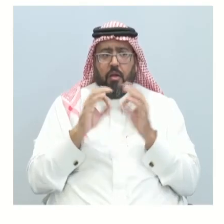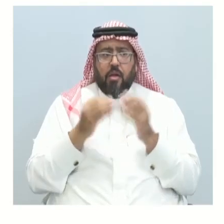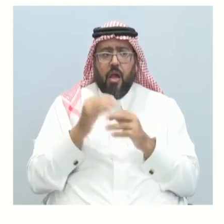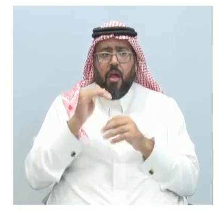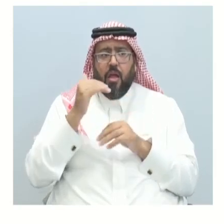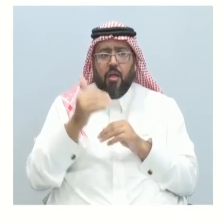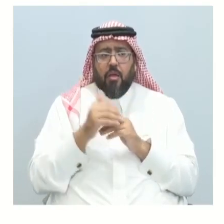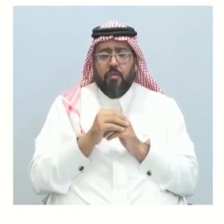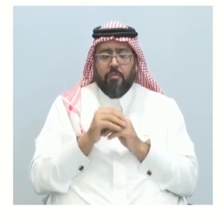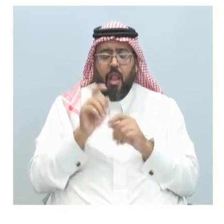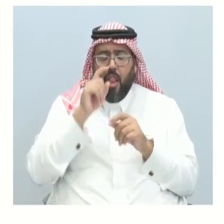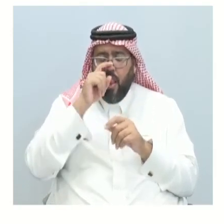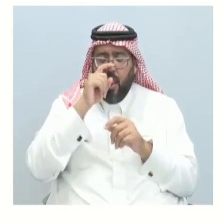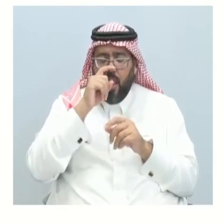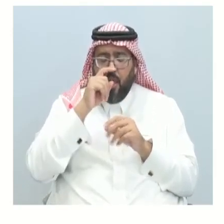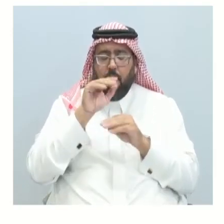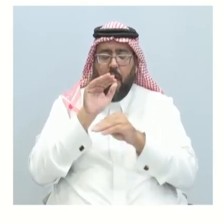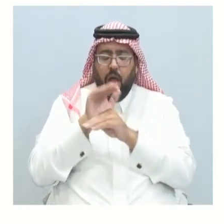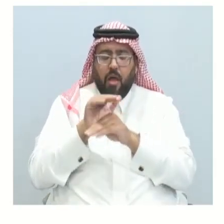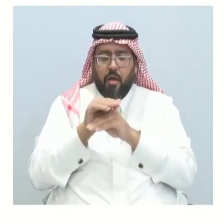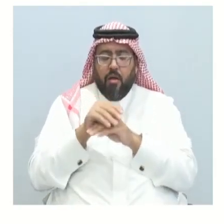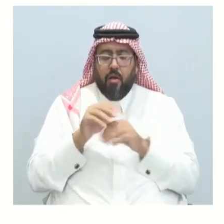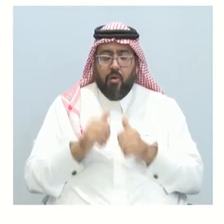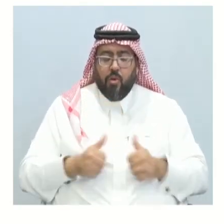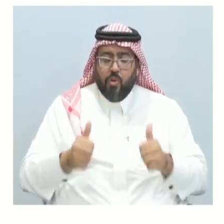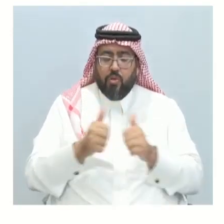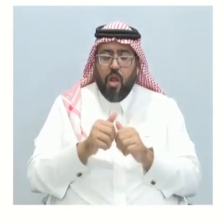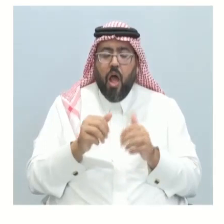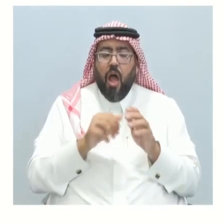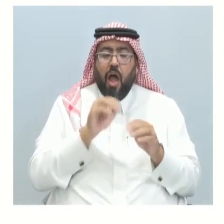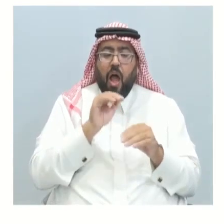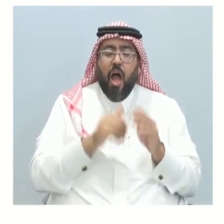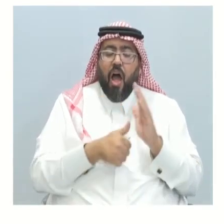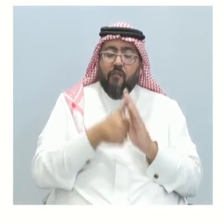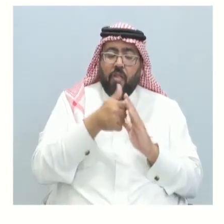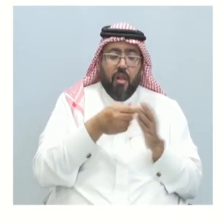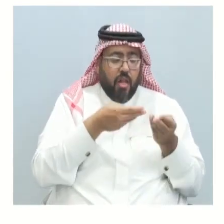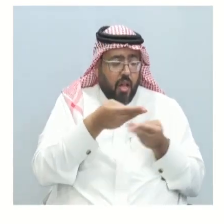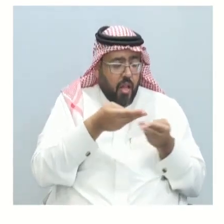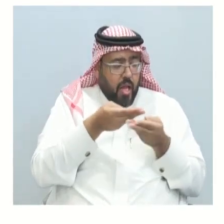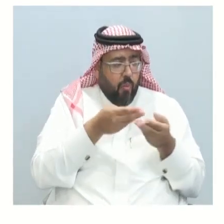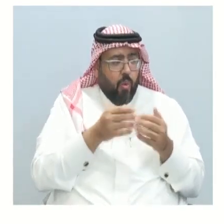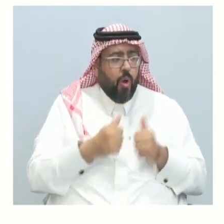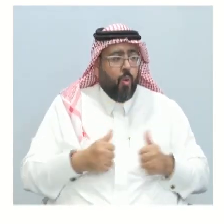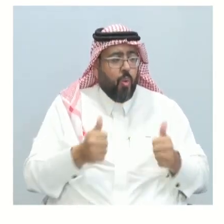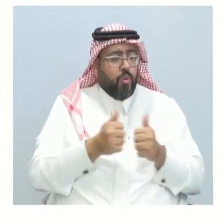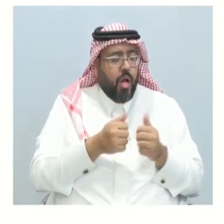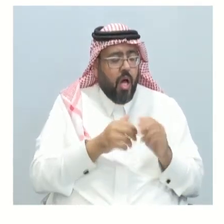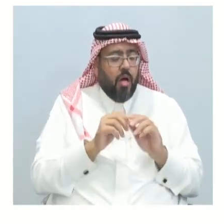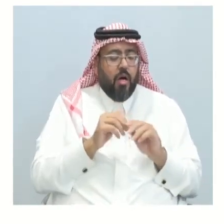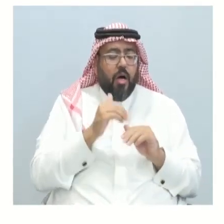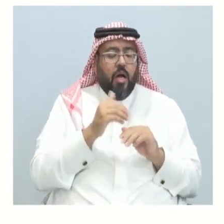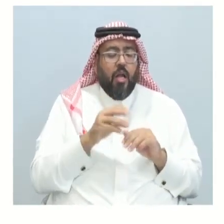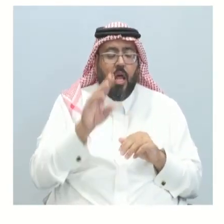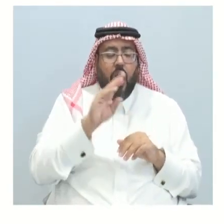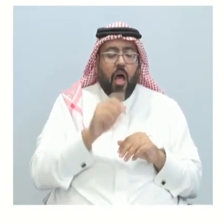الخيريه التي لابد ان تكون للاهل فهم اولى الناس بتقديم الخير لهم اولى الناس